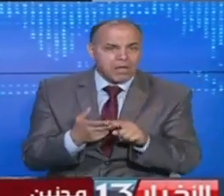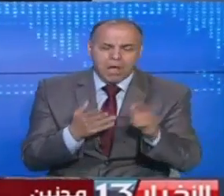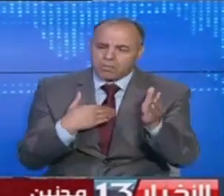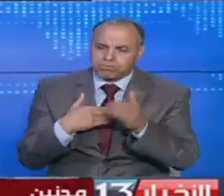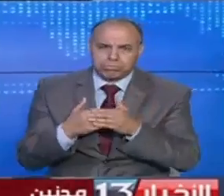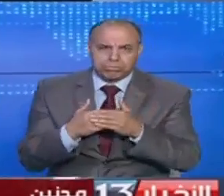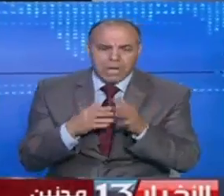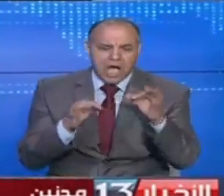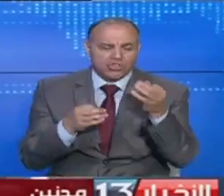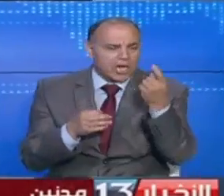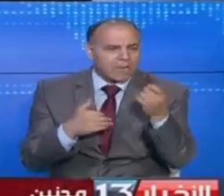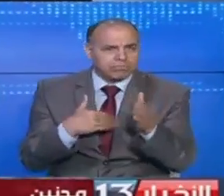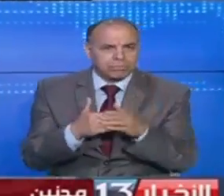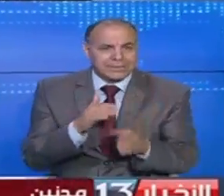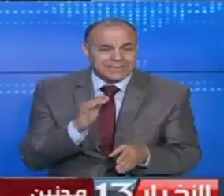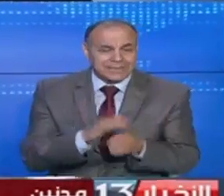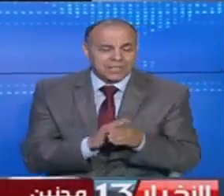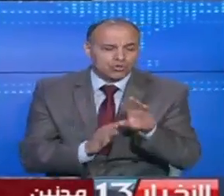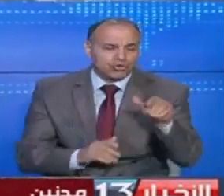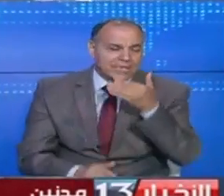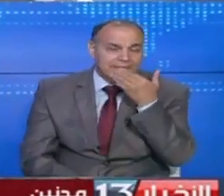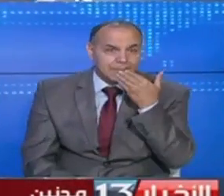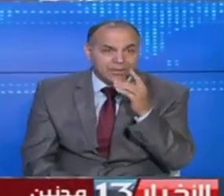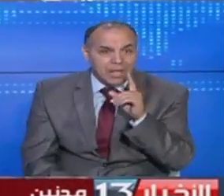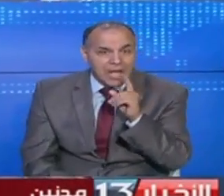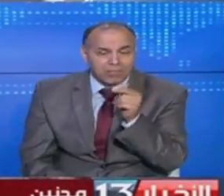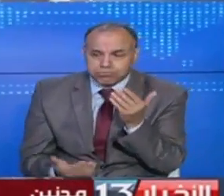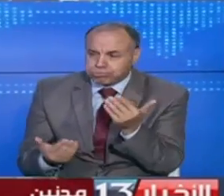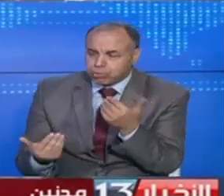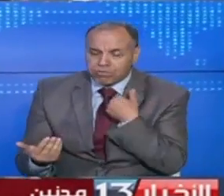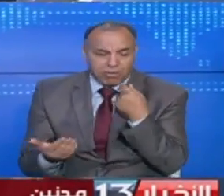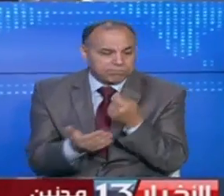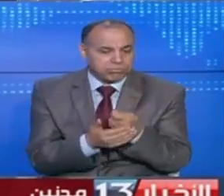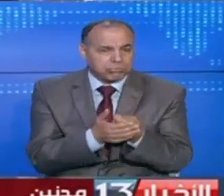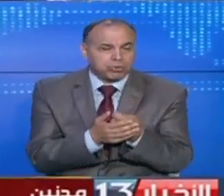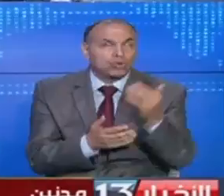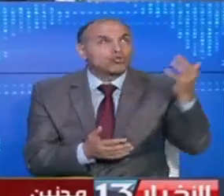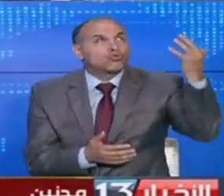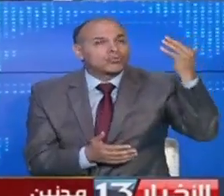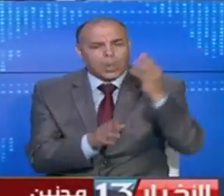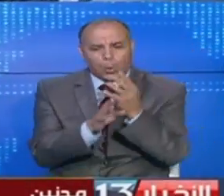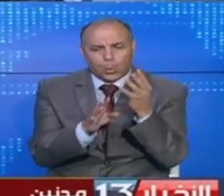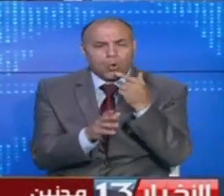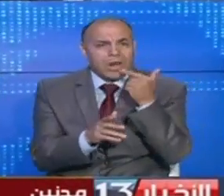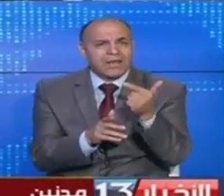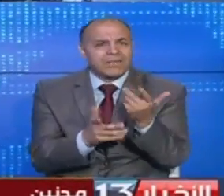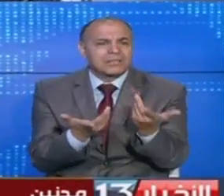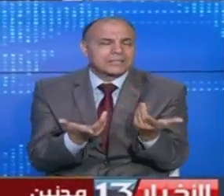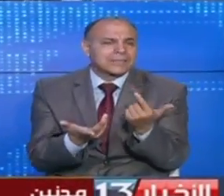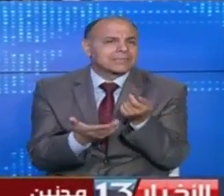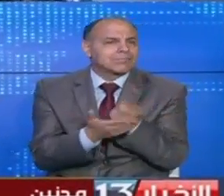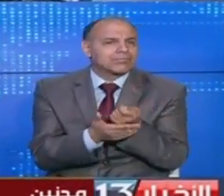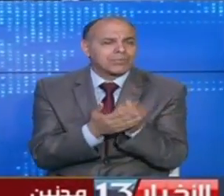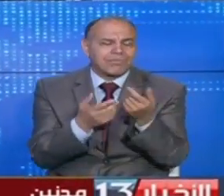دام لعشرة أيام منذ انطلاق شهر الصيام، ينتظرون لدقائق تحت أشعة الشمس، منهم من اتبع في ذلك